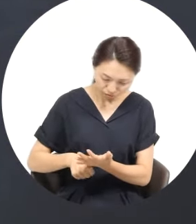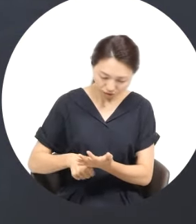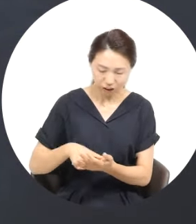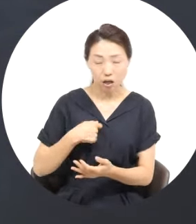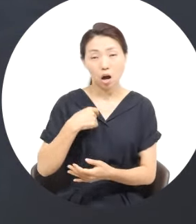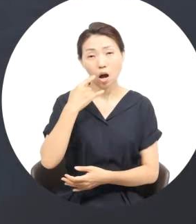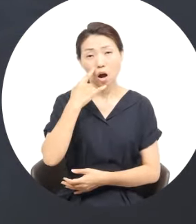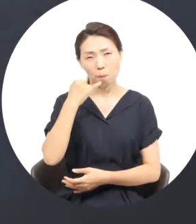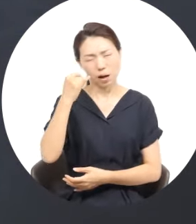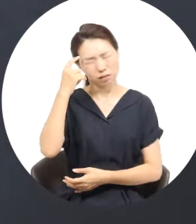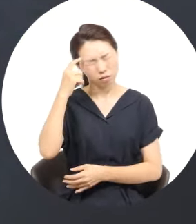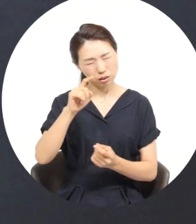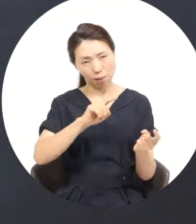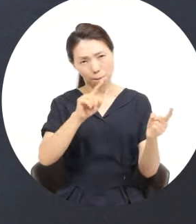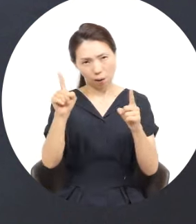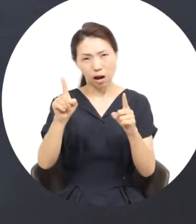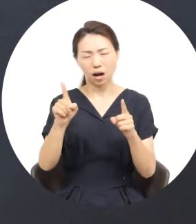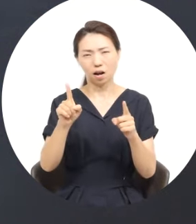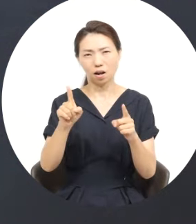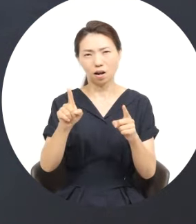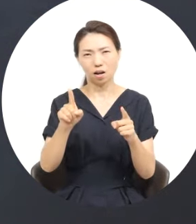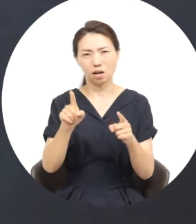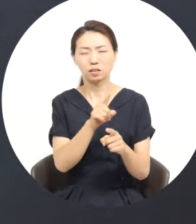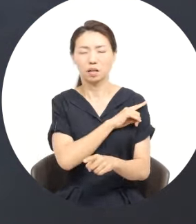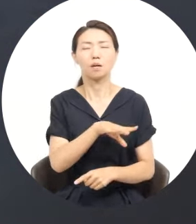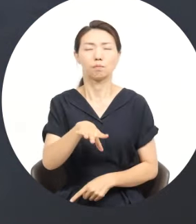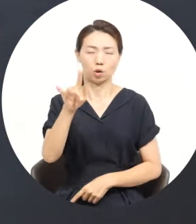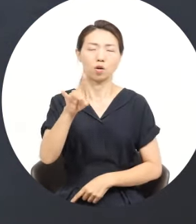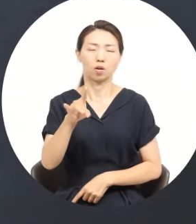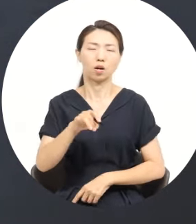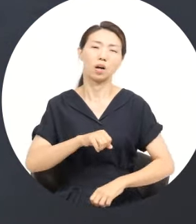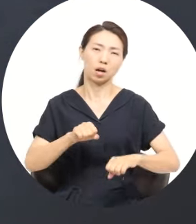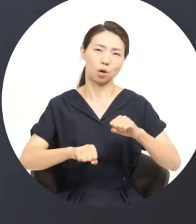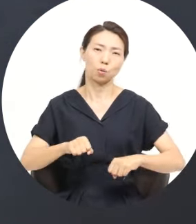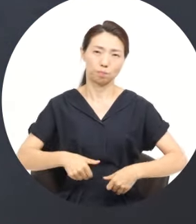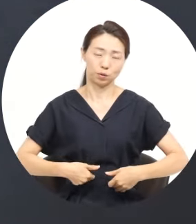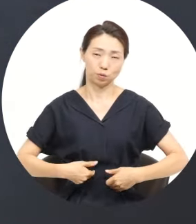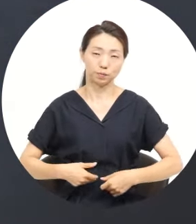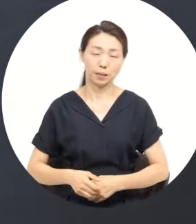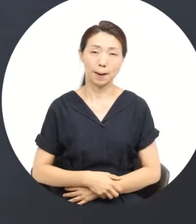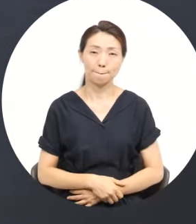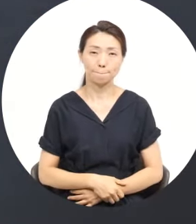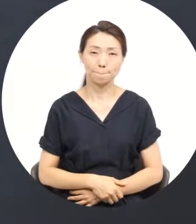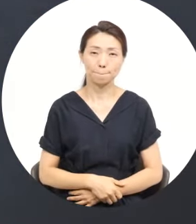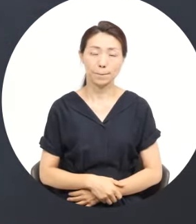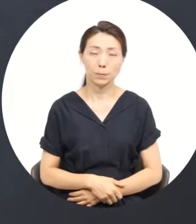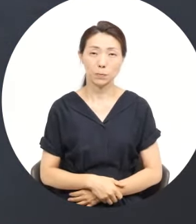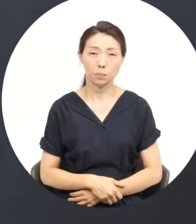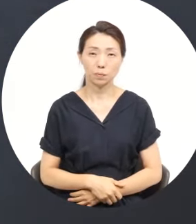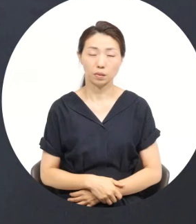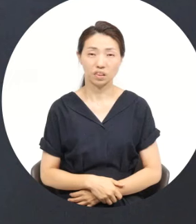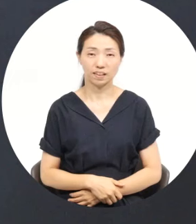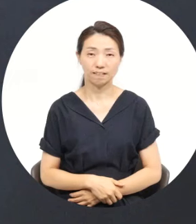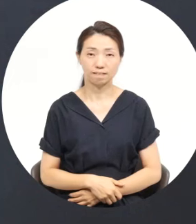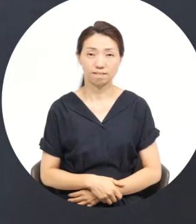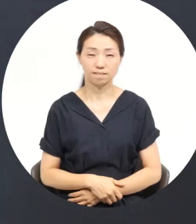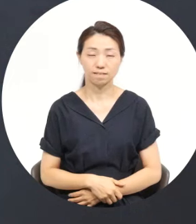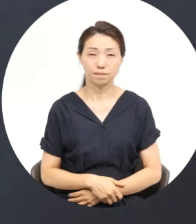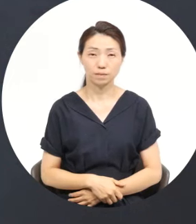정신이 건강한 거를 먼저 추구하는 게 내가 볼 때 옳지 않느냐. 아니면 지금